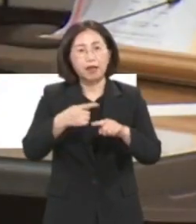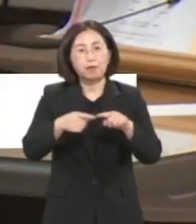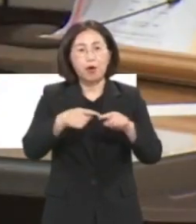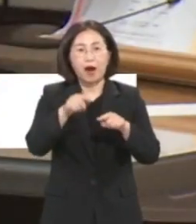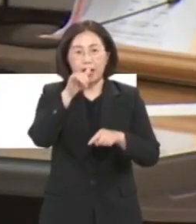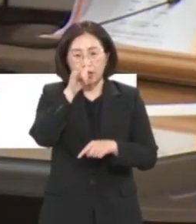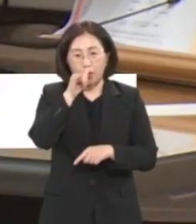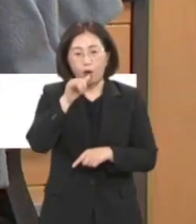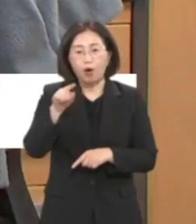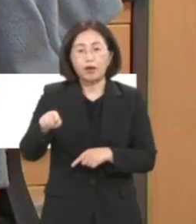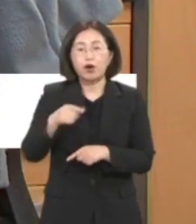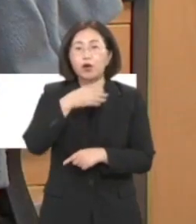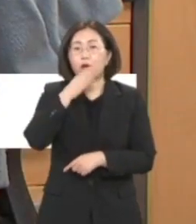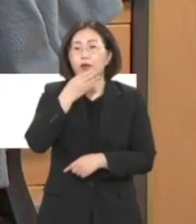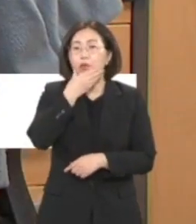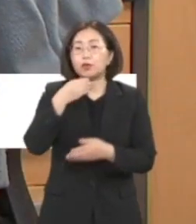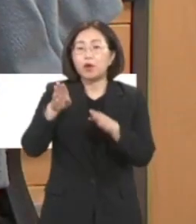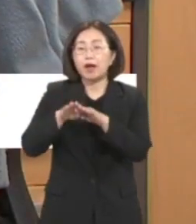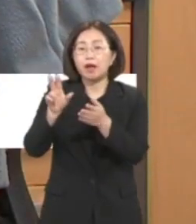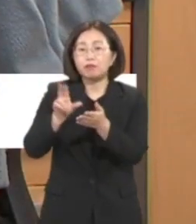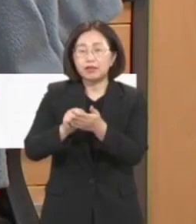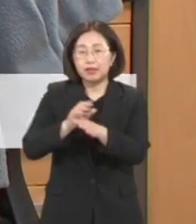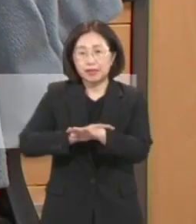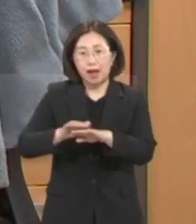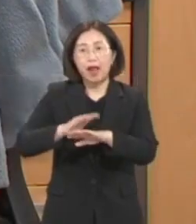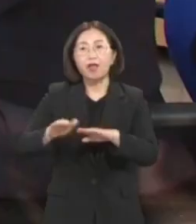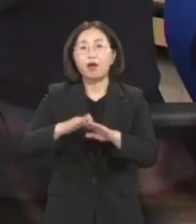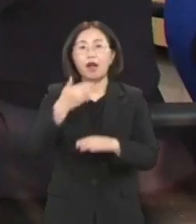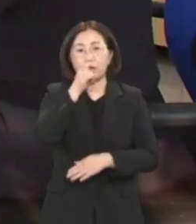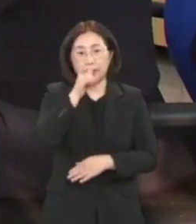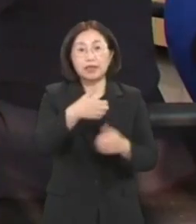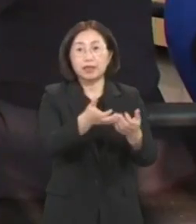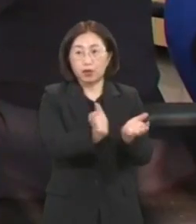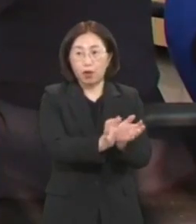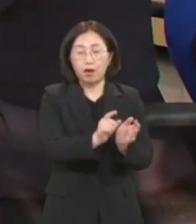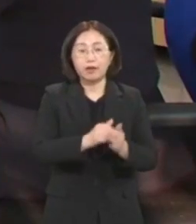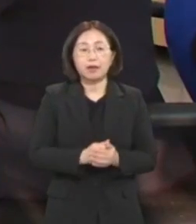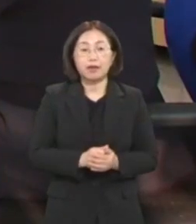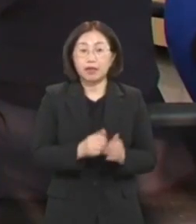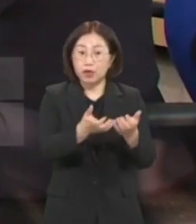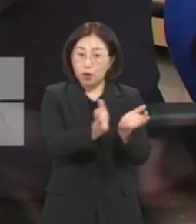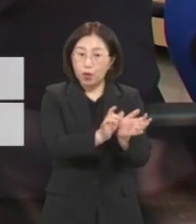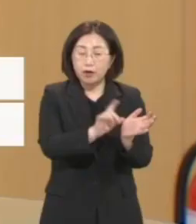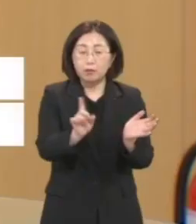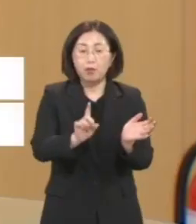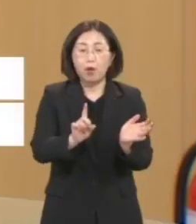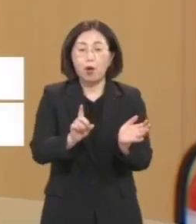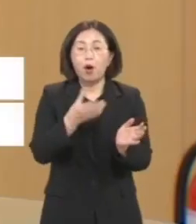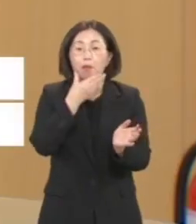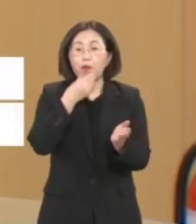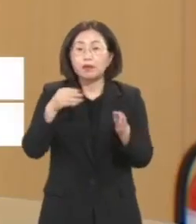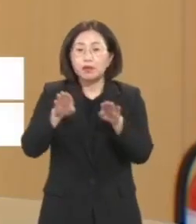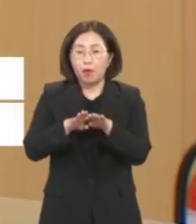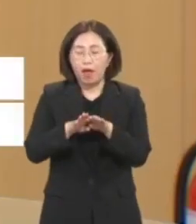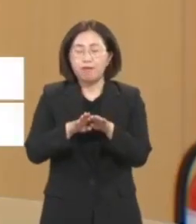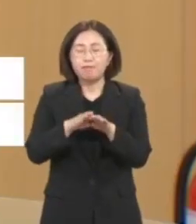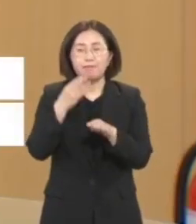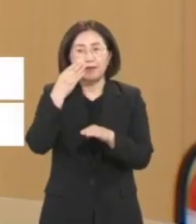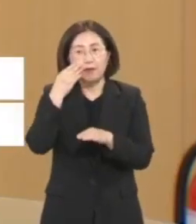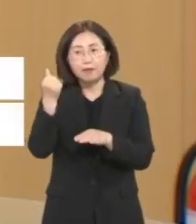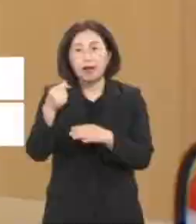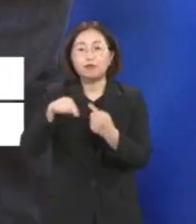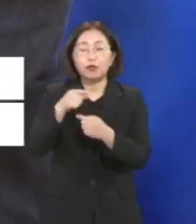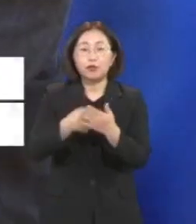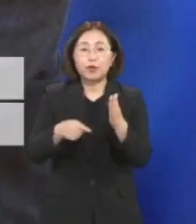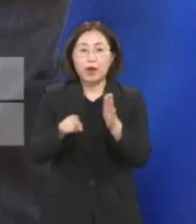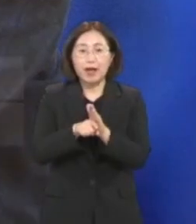문제점을 가장 잘 해결할 수 있는 기관이라는 설명입니다 사회서비스원은 복지관 운영 정상화를 위해 이른 실내에